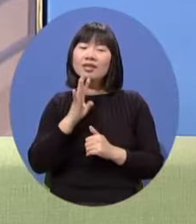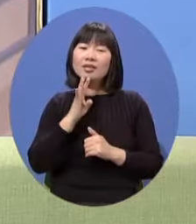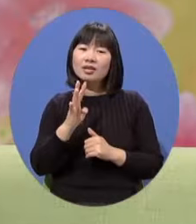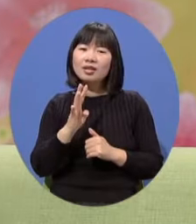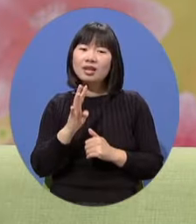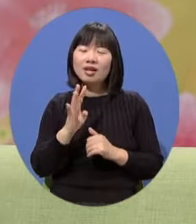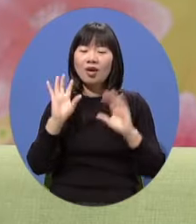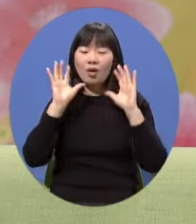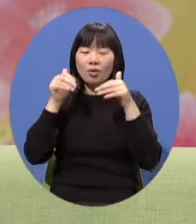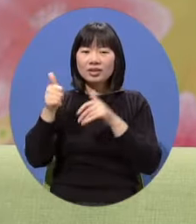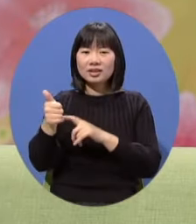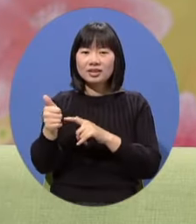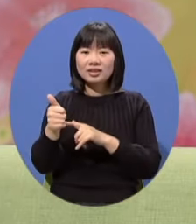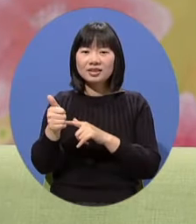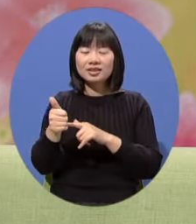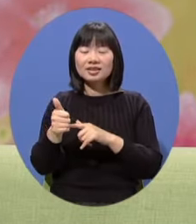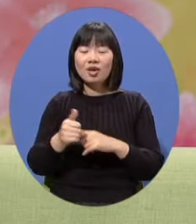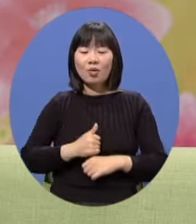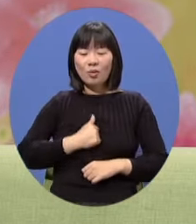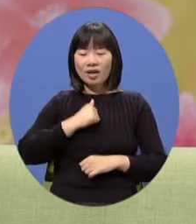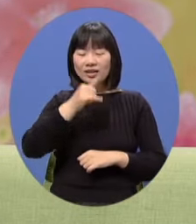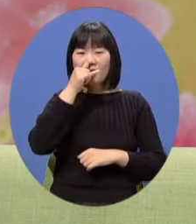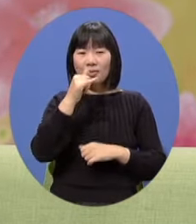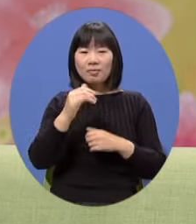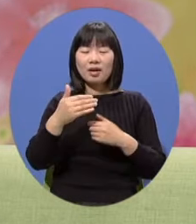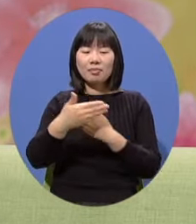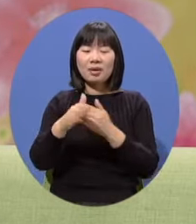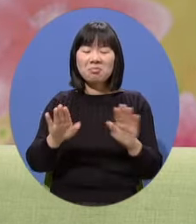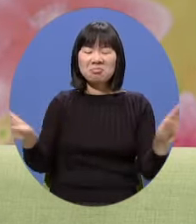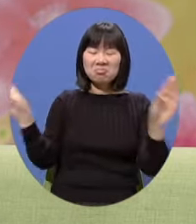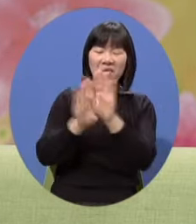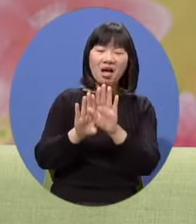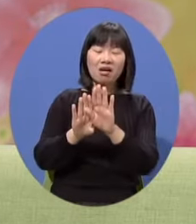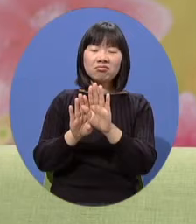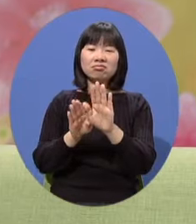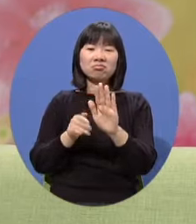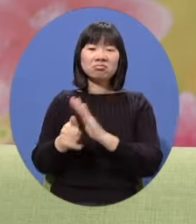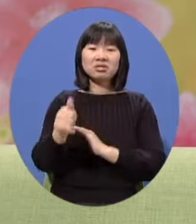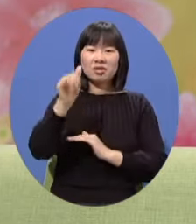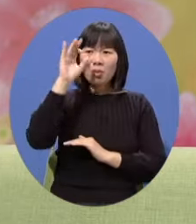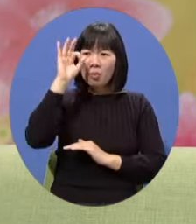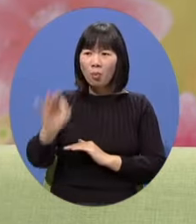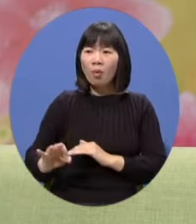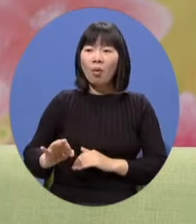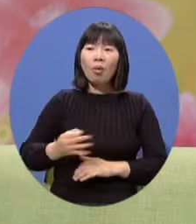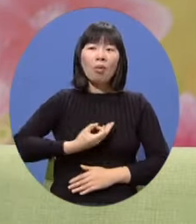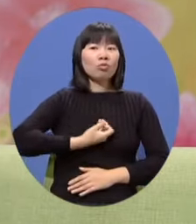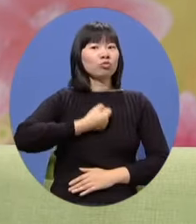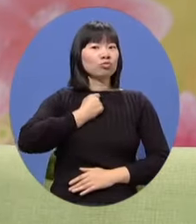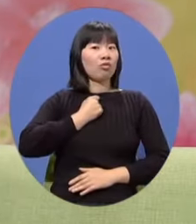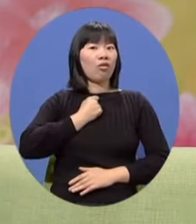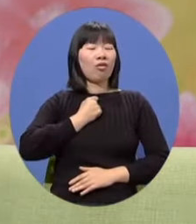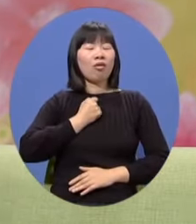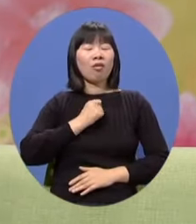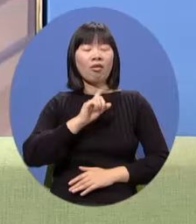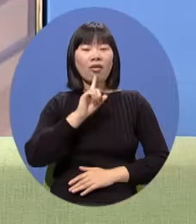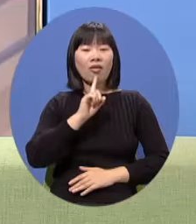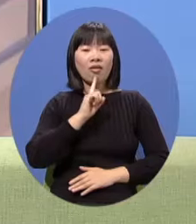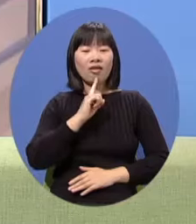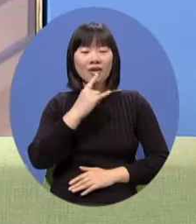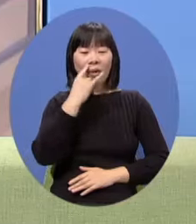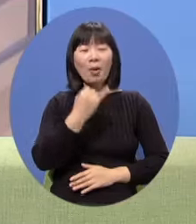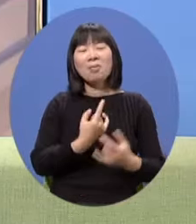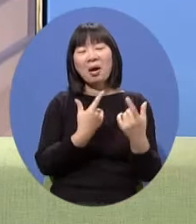네 살 어린이도 그래요? 화나면 방문 닫고 들어가 버리더라고요. 정말 네. 놀랐어요. 충격이었어요. 그렇게 신경질 엄마가 경우.